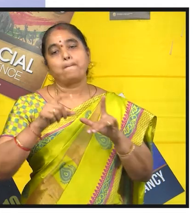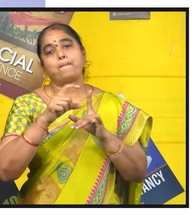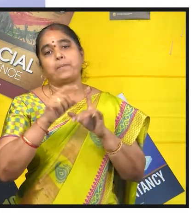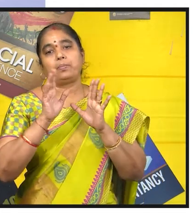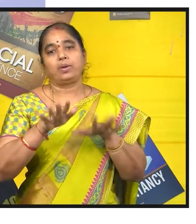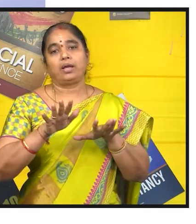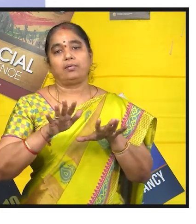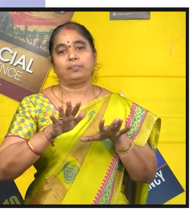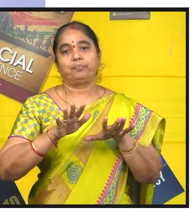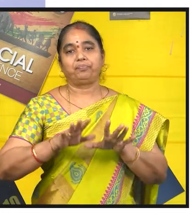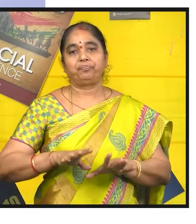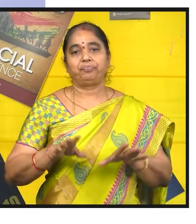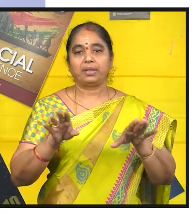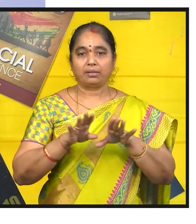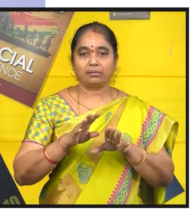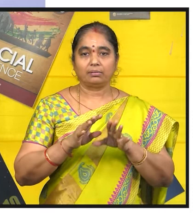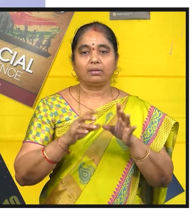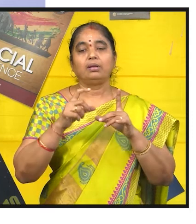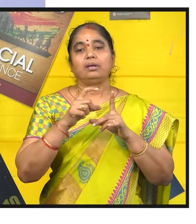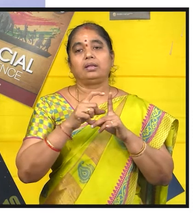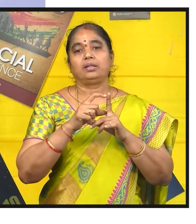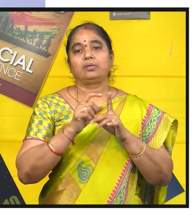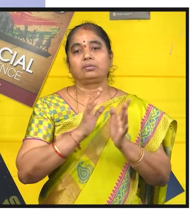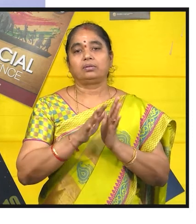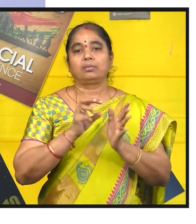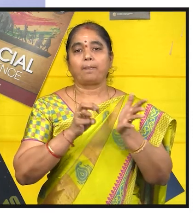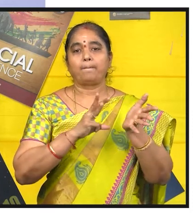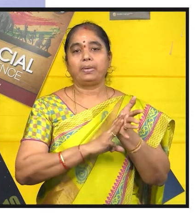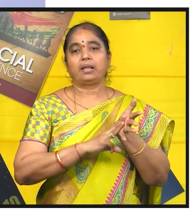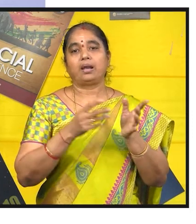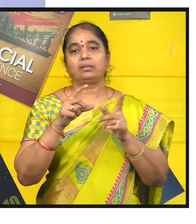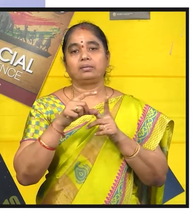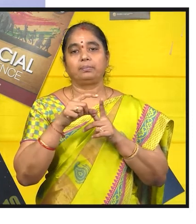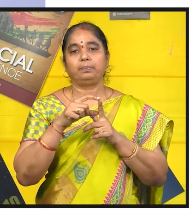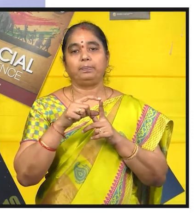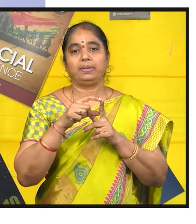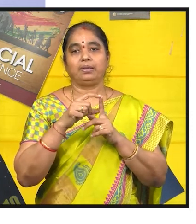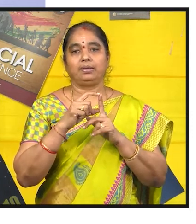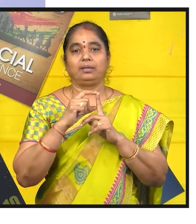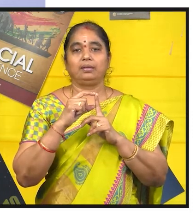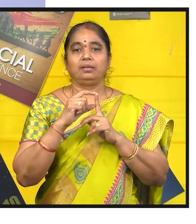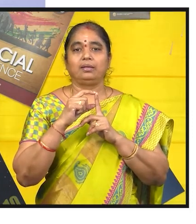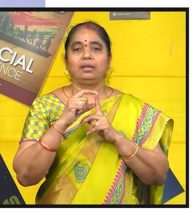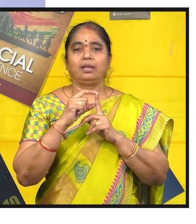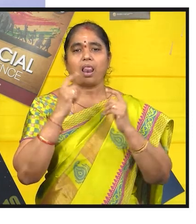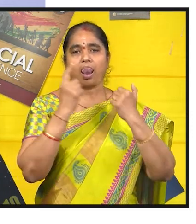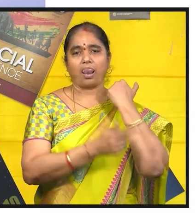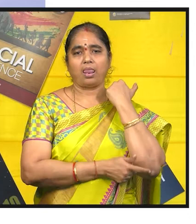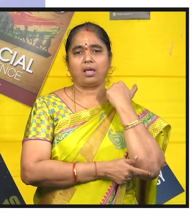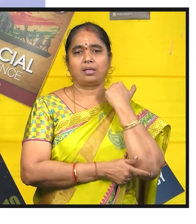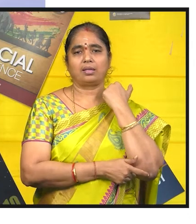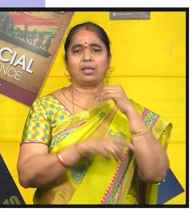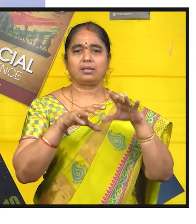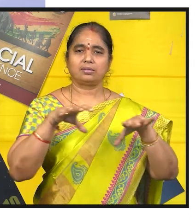பண்பை பெற்றிருக்கிறது. அதனால தான் இதை வந்து நம்ம டி தொகுதி தனிமம் என்று அழைக்கிறோம். அதற்கு அடுத்தது பி தொகுதி தனிமத்துக்கு வர்றோம். பி தொகுதி தனிமத்தில்